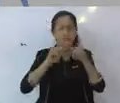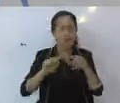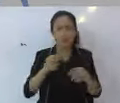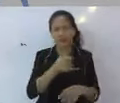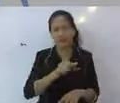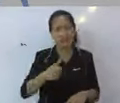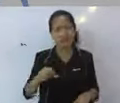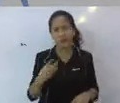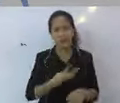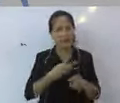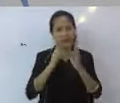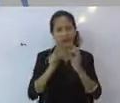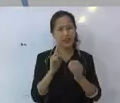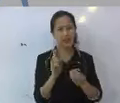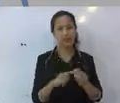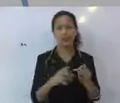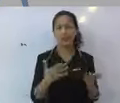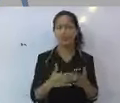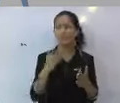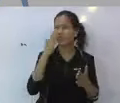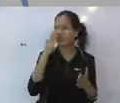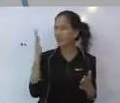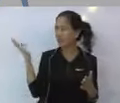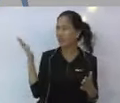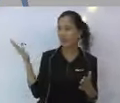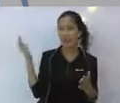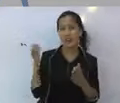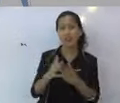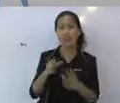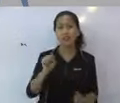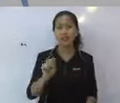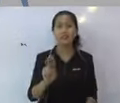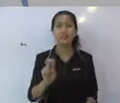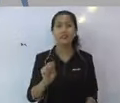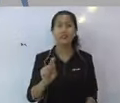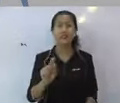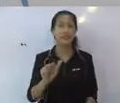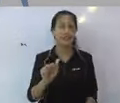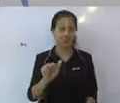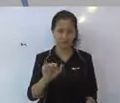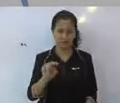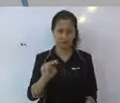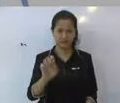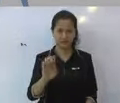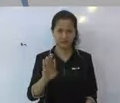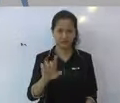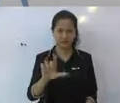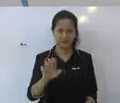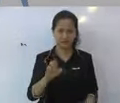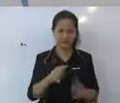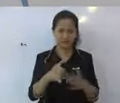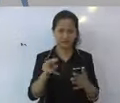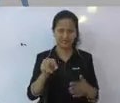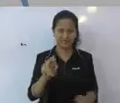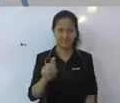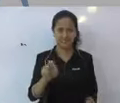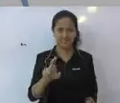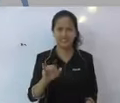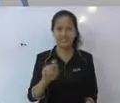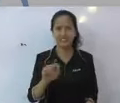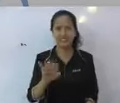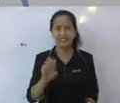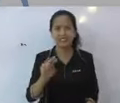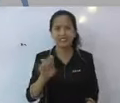sustainable nutrition po natin. Yes. Na kayang na dapat nating ma-attain, mga kapatid, na hindi na